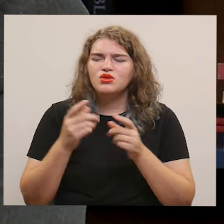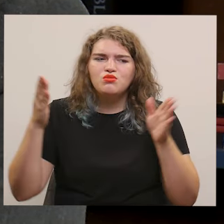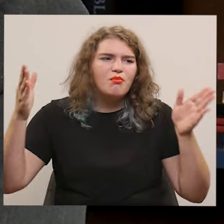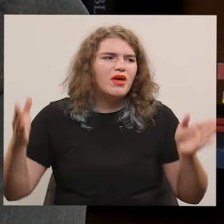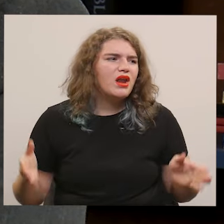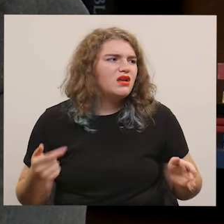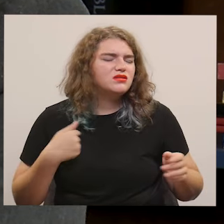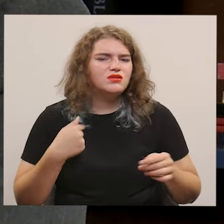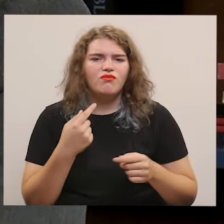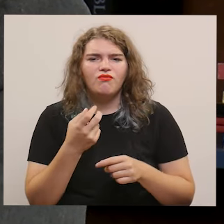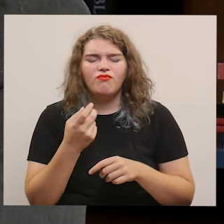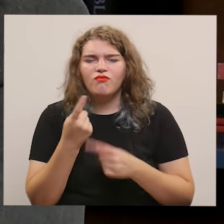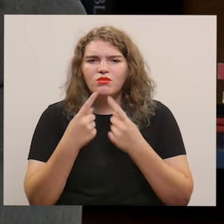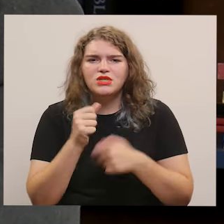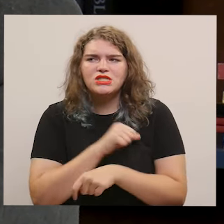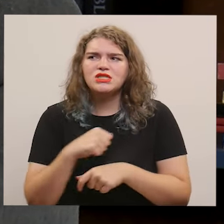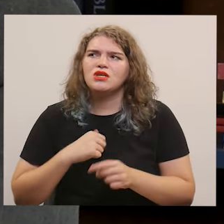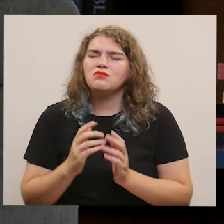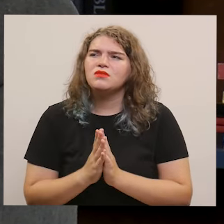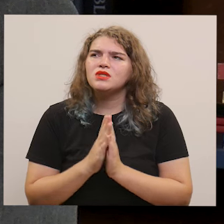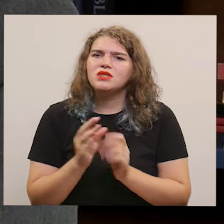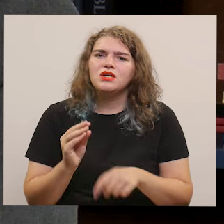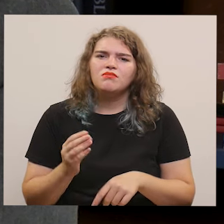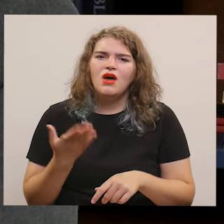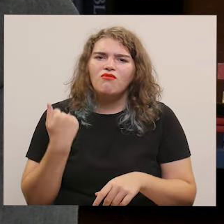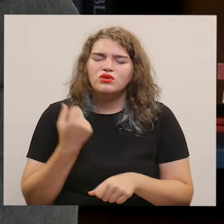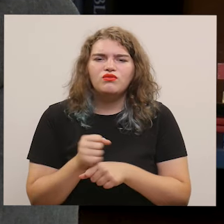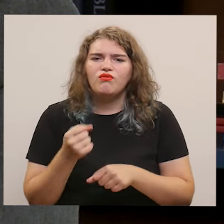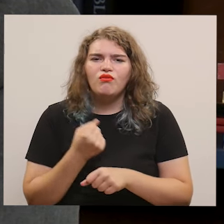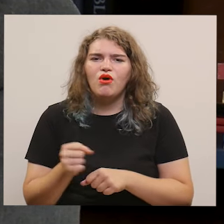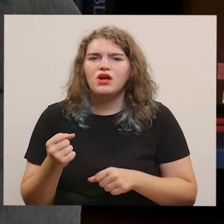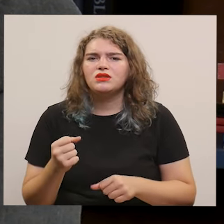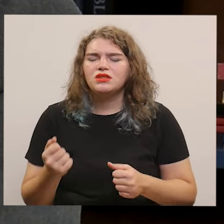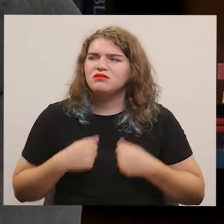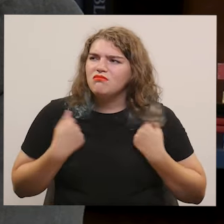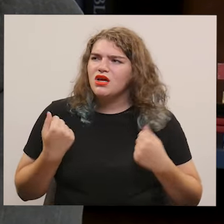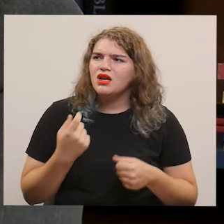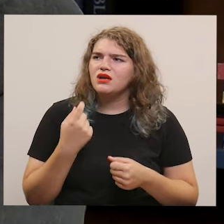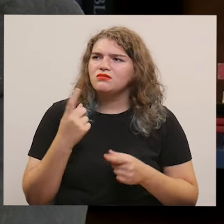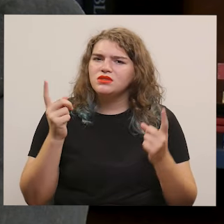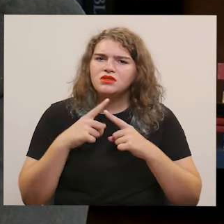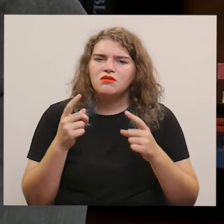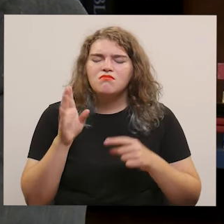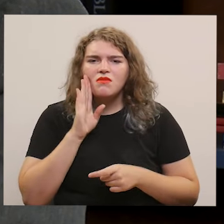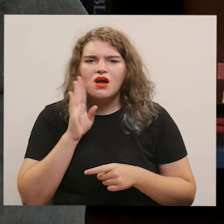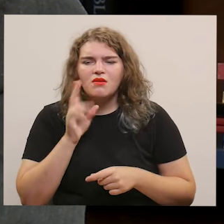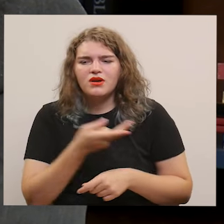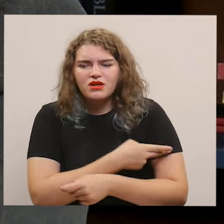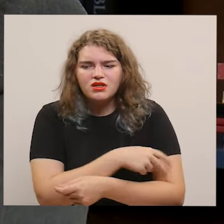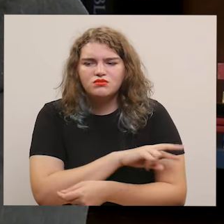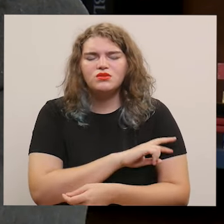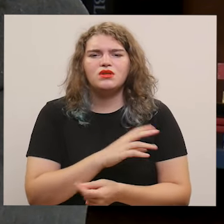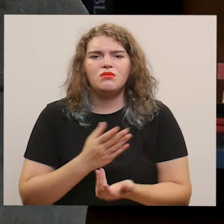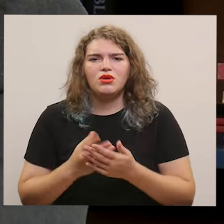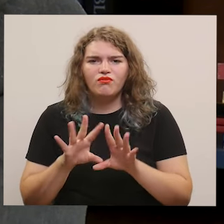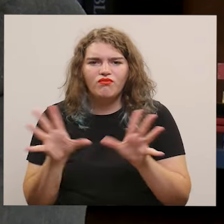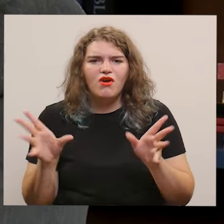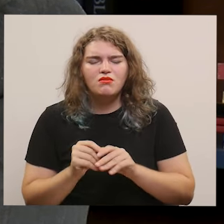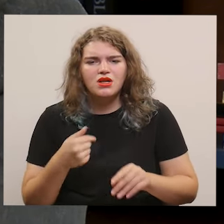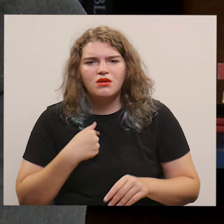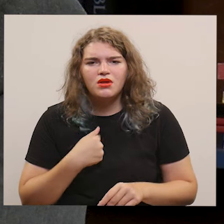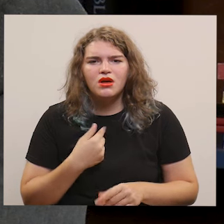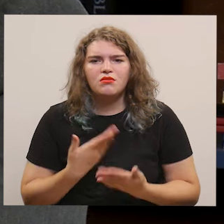singur. Și eram atât de speriată în zilele respective, și mamă, și responsabilă pentru familia